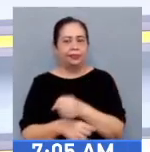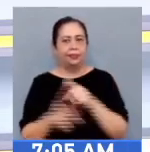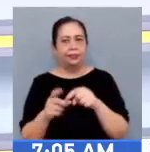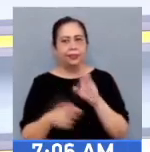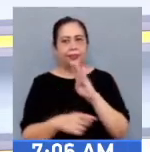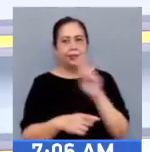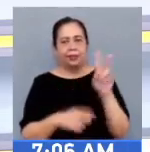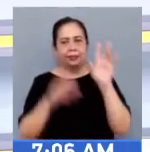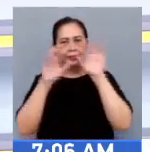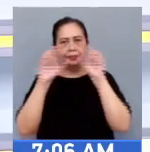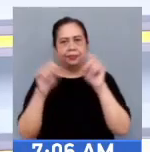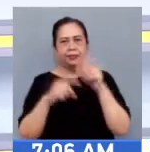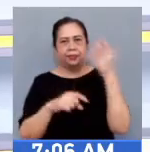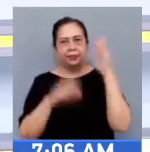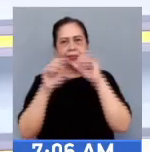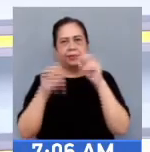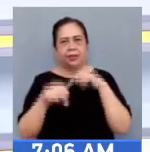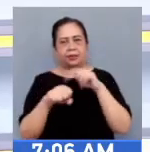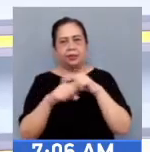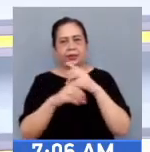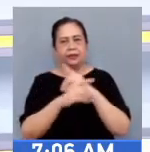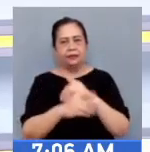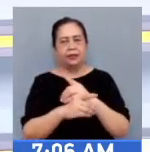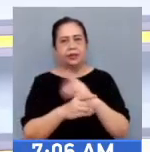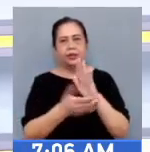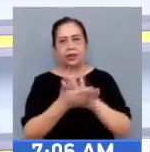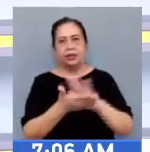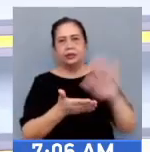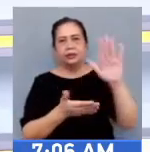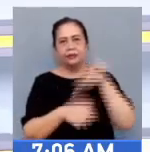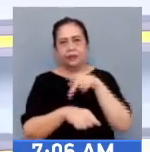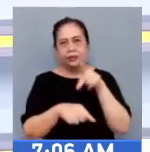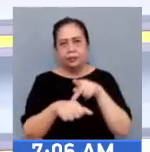naging presidente ng National Defense College of the Philippines at